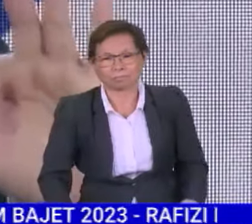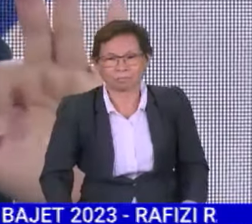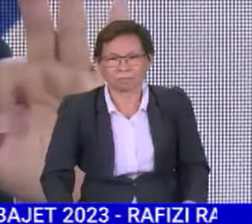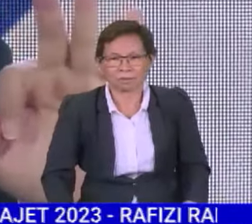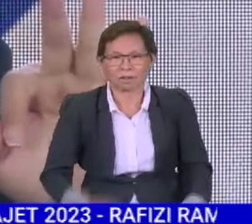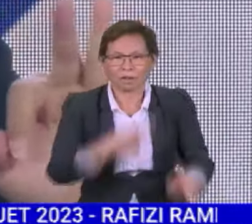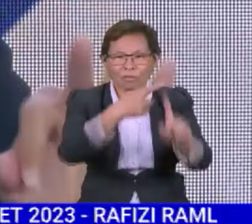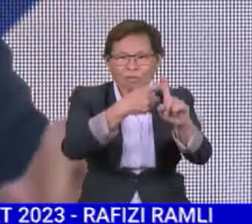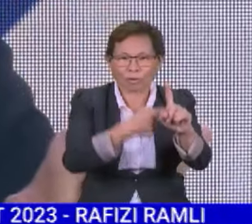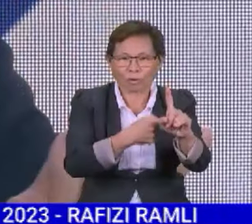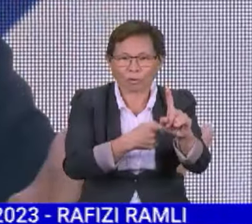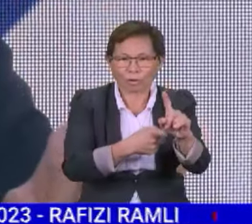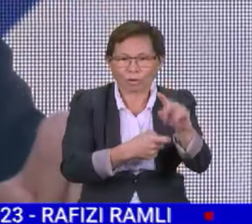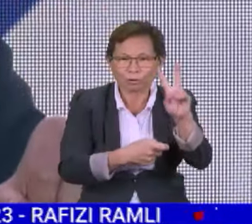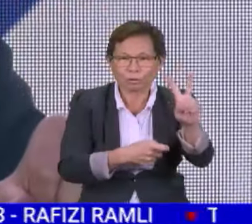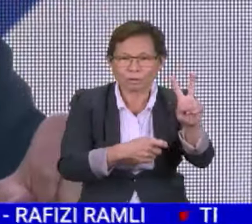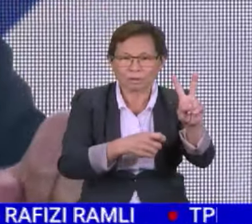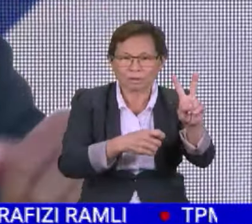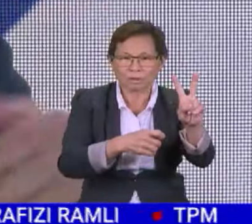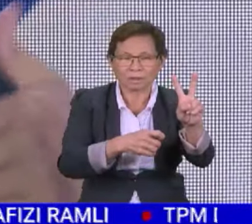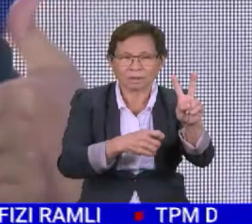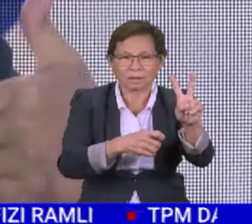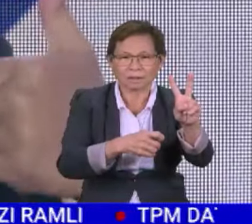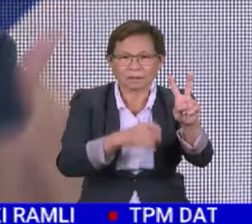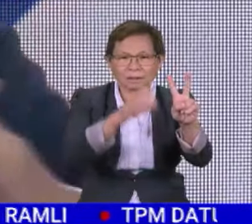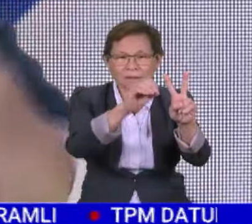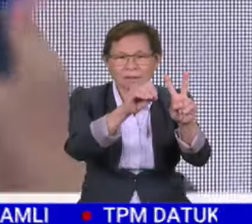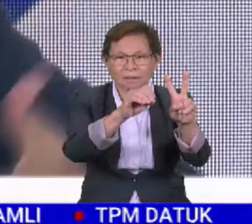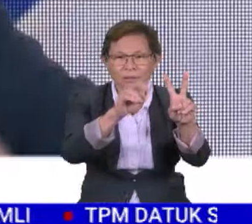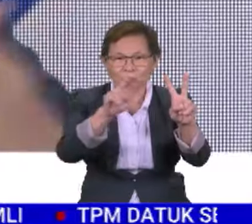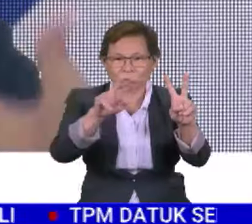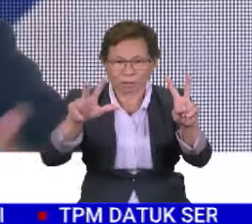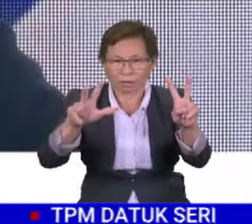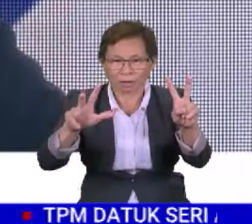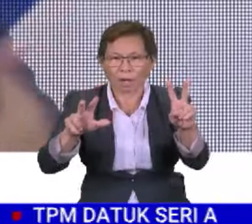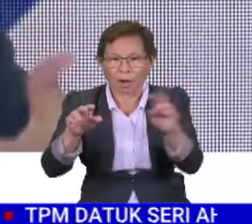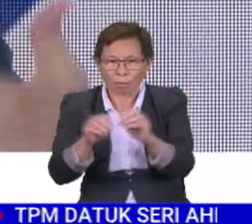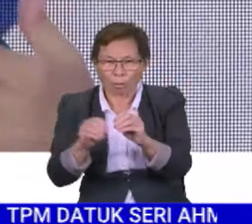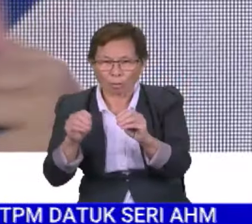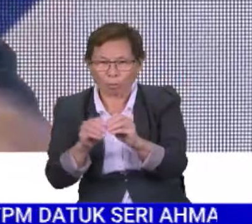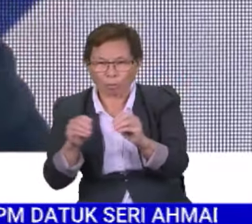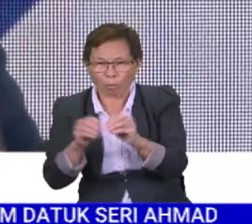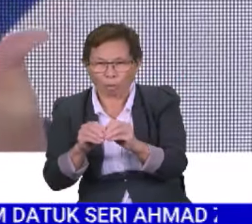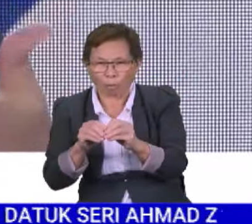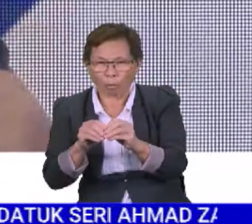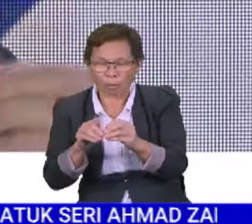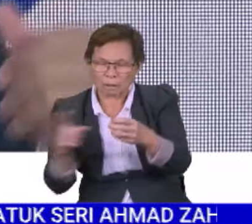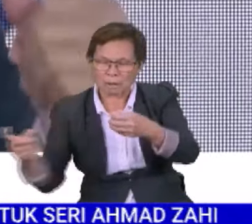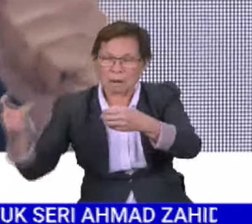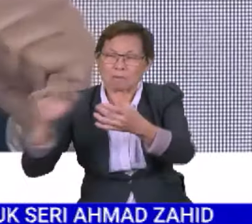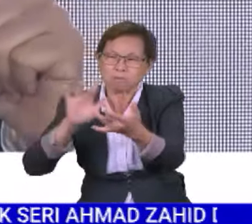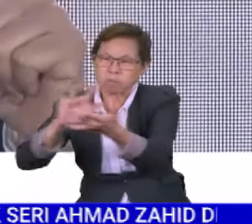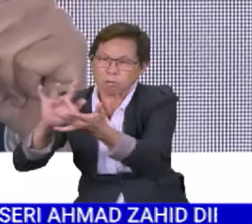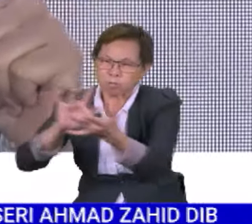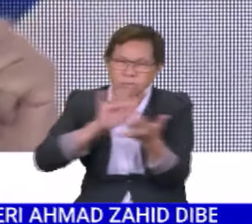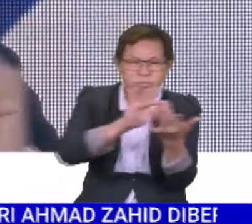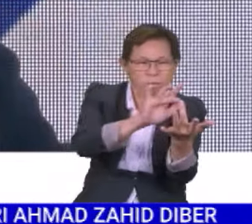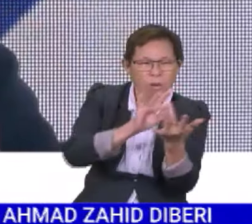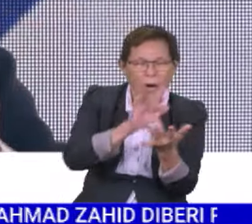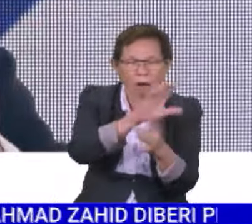From 2023 onwards, there'll be a lot of engagement and working with them. And as we have always